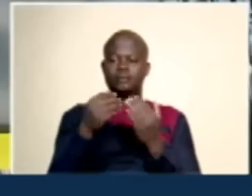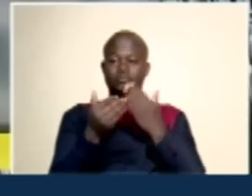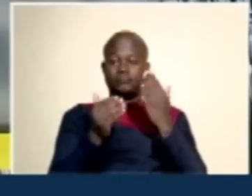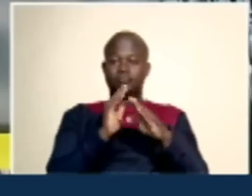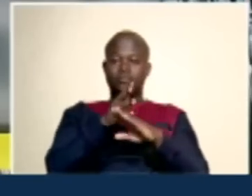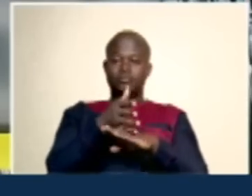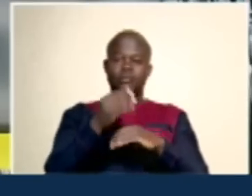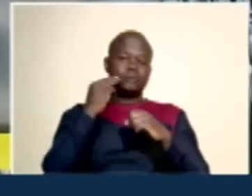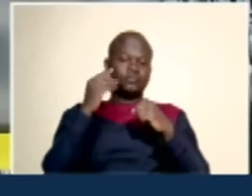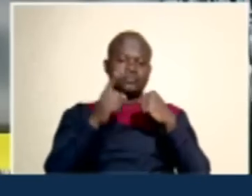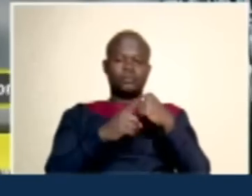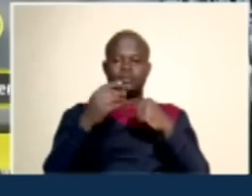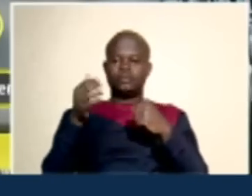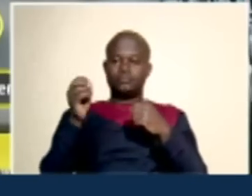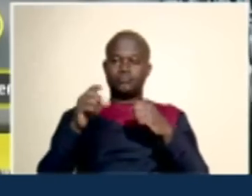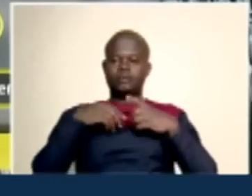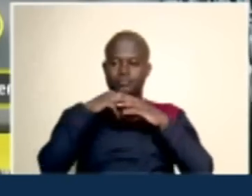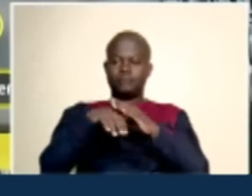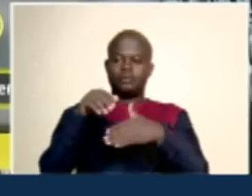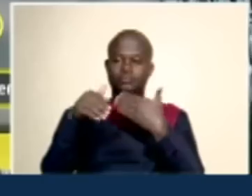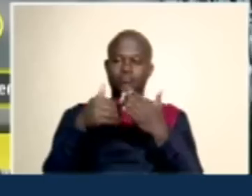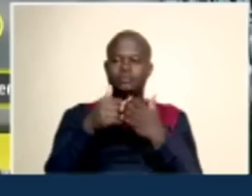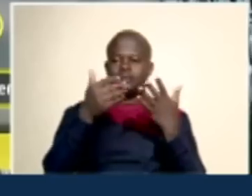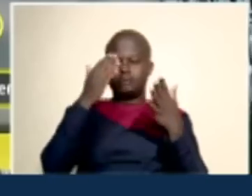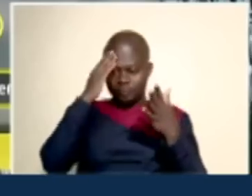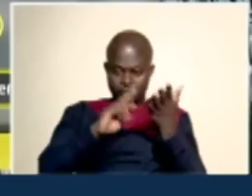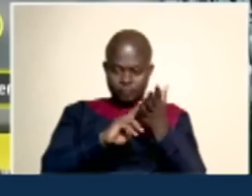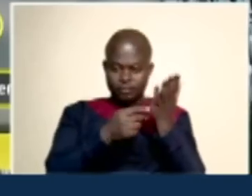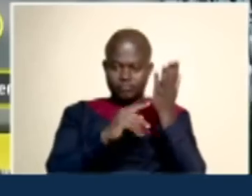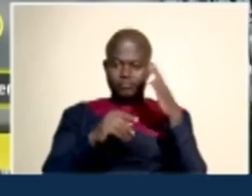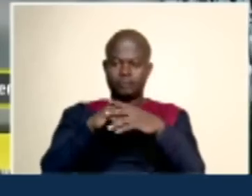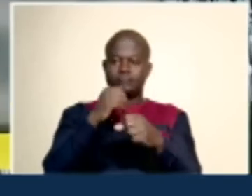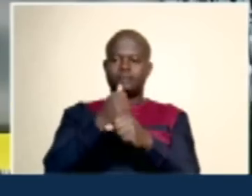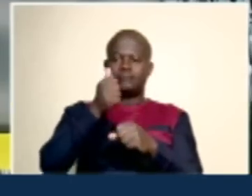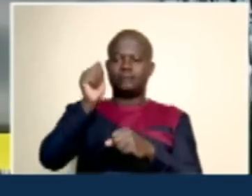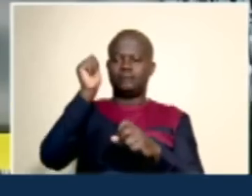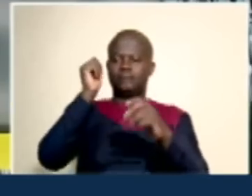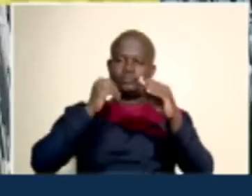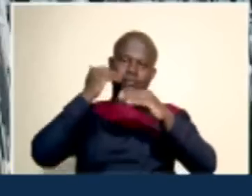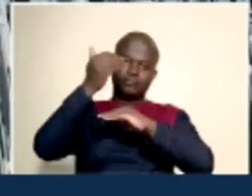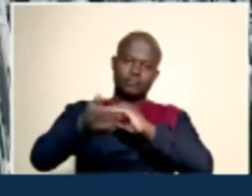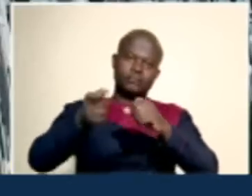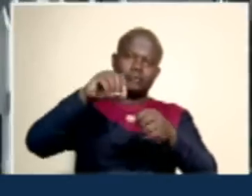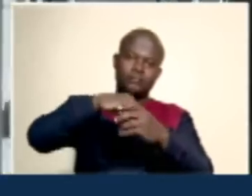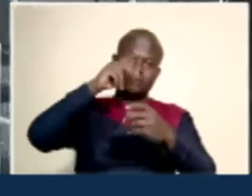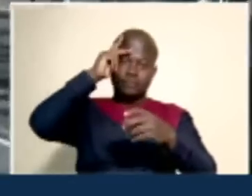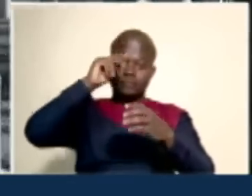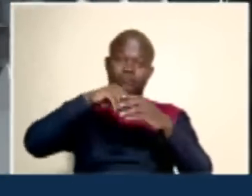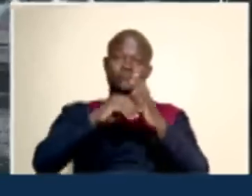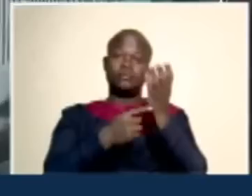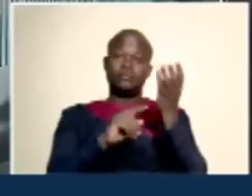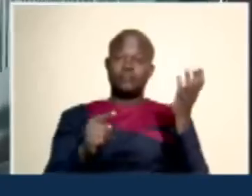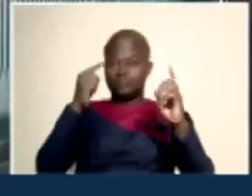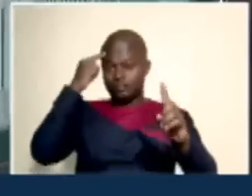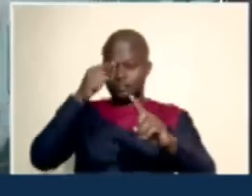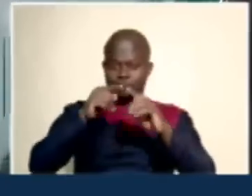abasaga miliyoni 650 batuye umugabane bazabazi gukoreshwa na buhanga mu kazi kabo, bityo kongera ubumenyi mu by'ikoranabuhanga akaba